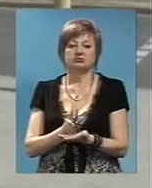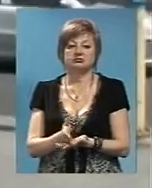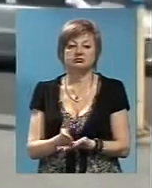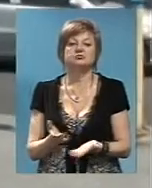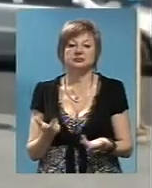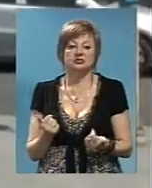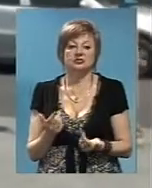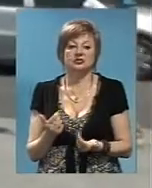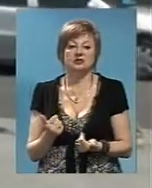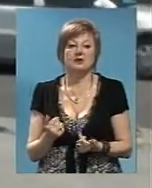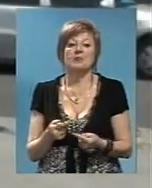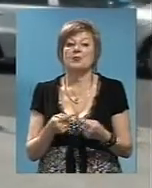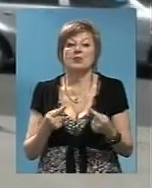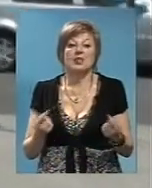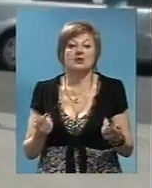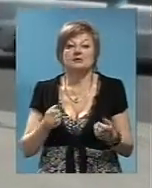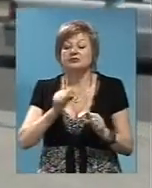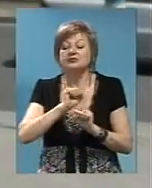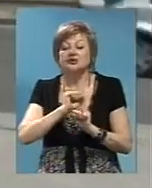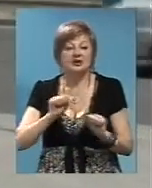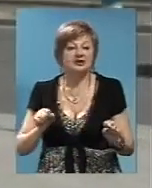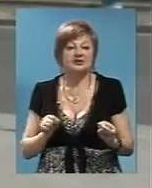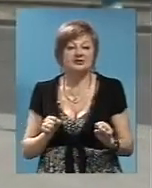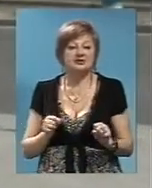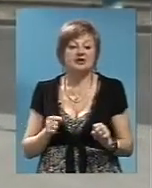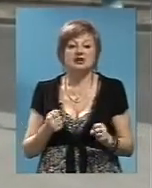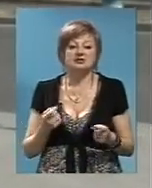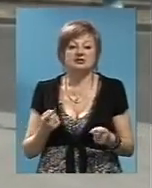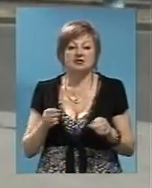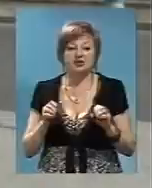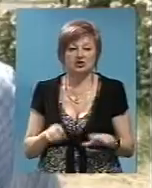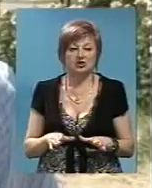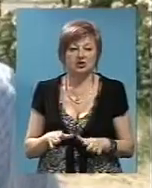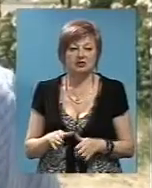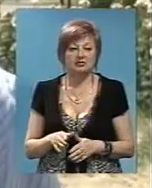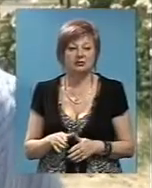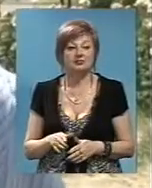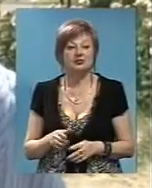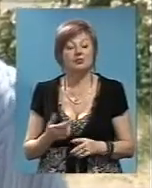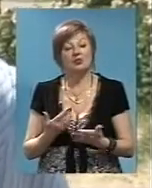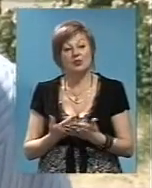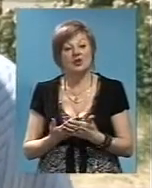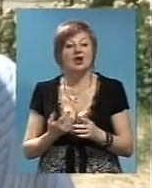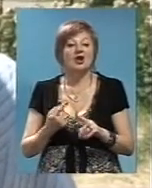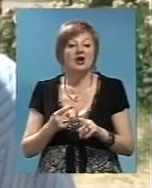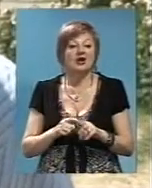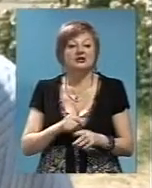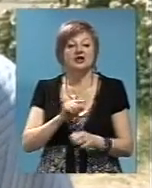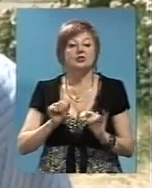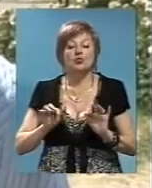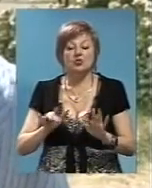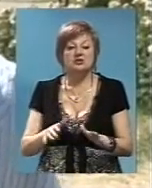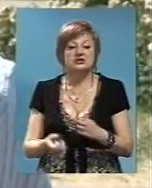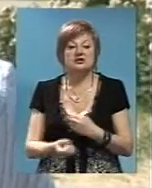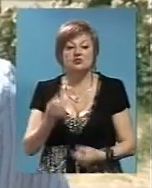Да? Розраховувати на владу не можна. Не можна винити в цьому владу. Треба починати з себе. Процес, как бы, пошел, это да. Я